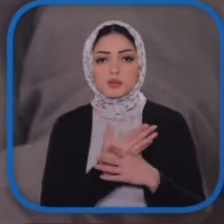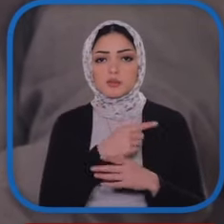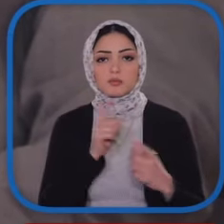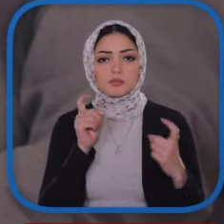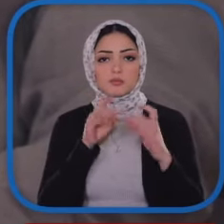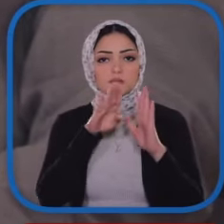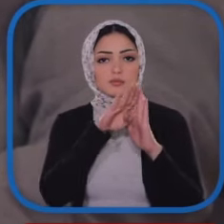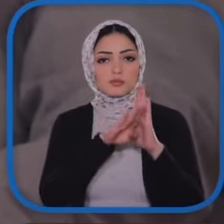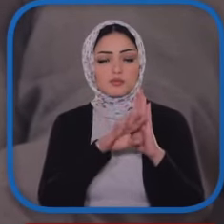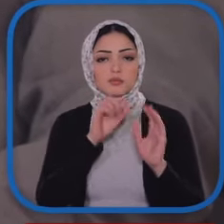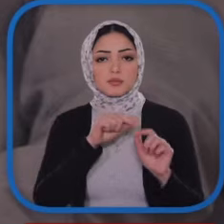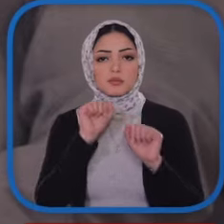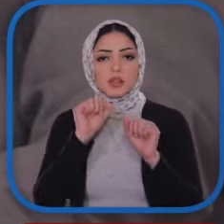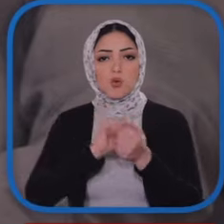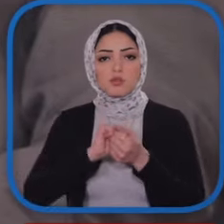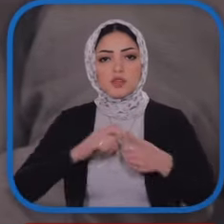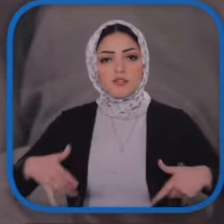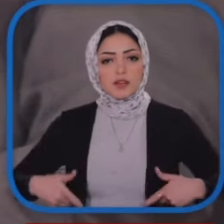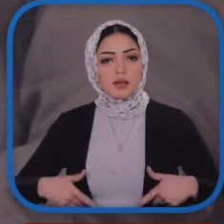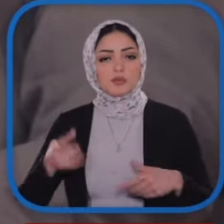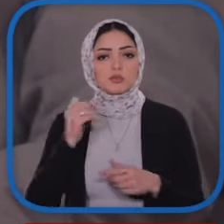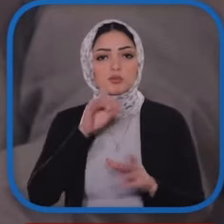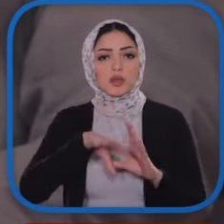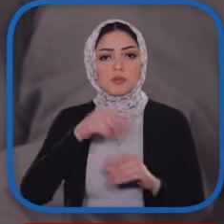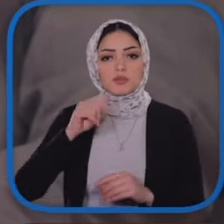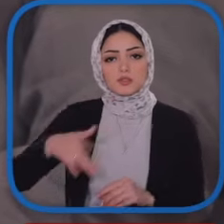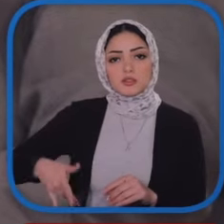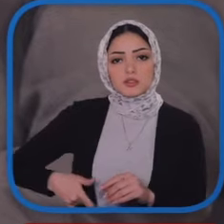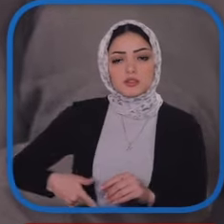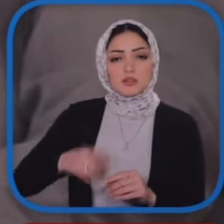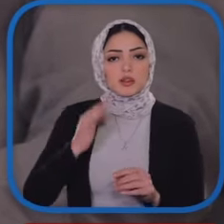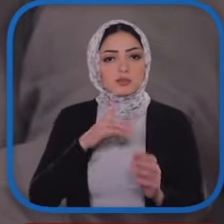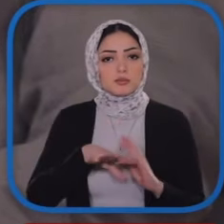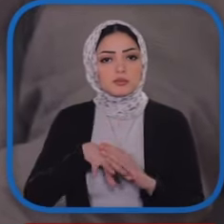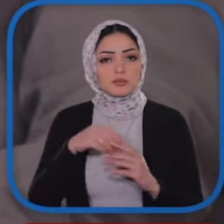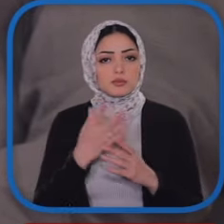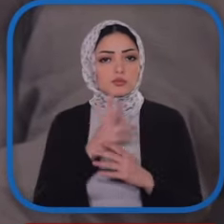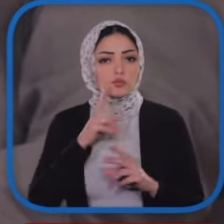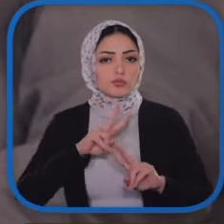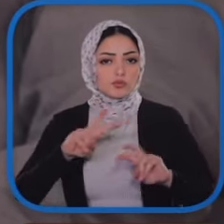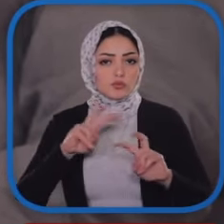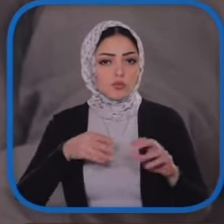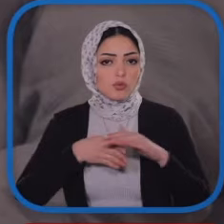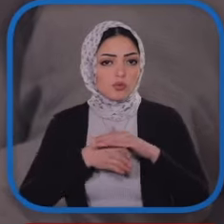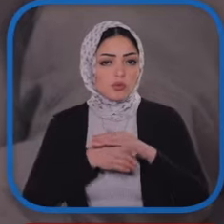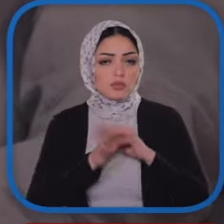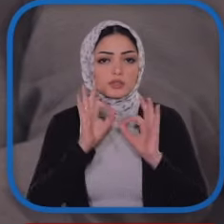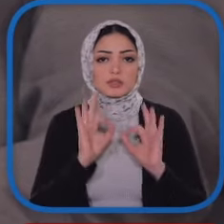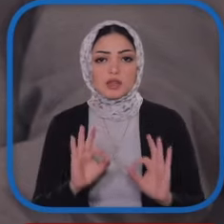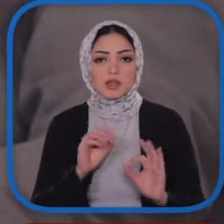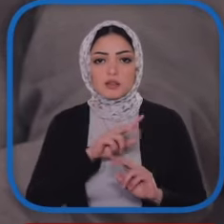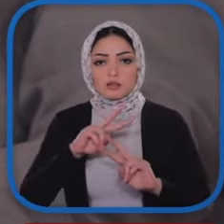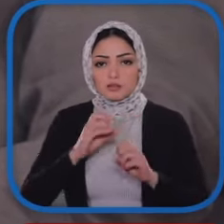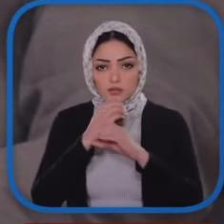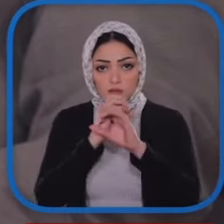عد الفيروسات عند المريض، وتقييم الوظائف الكبد عنده والإنزيمات الكبدية، وحالة الكبد من وجود تليف من عدمه. فعشان